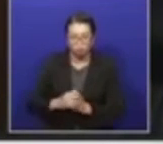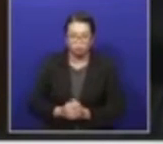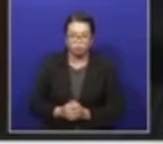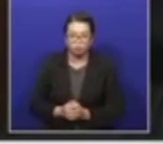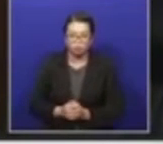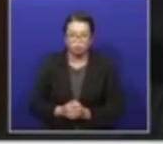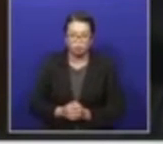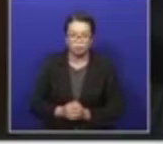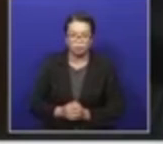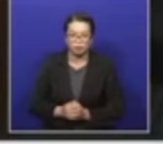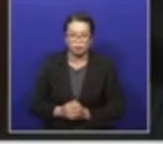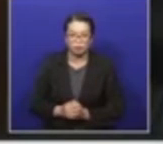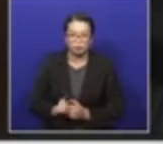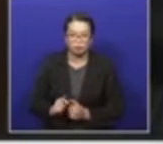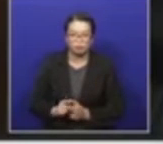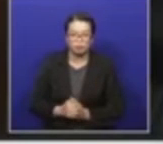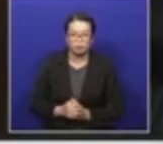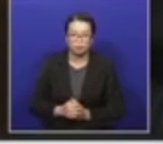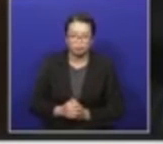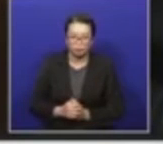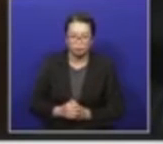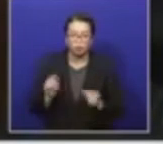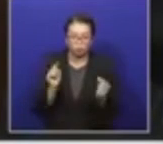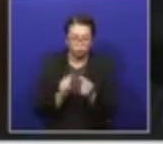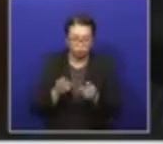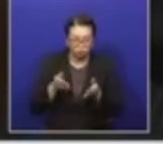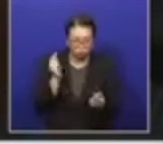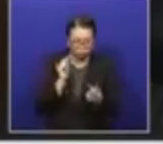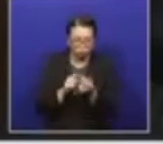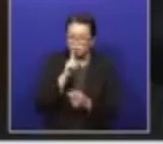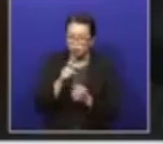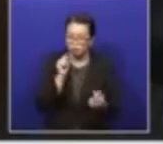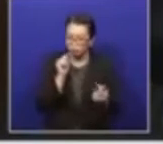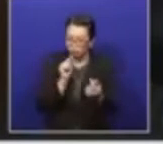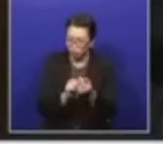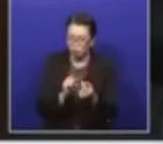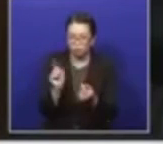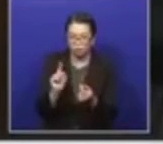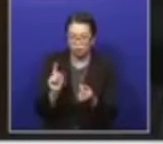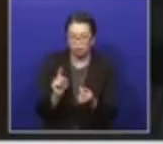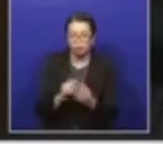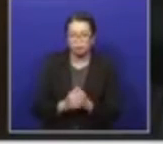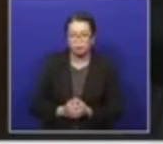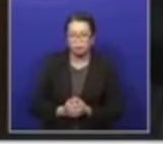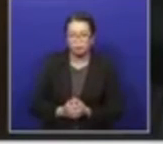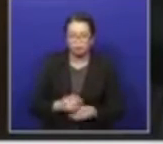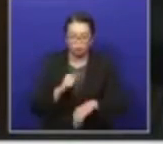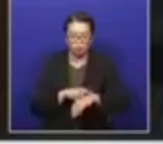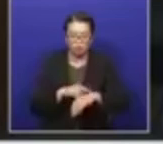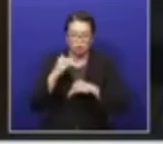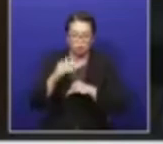ามให้ตรงประเด็นแล้วก็อยู่ในเวลาที่ท่านประธานกรุณาอนุญาตนะครับเพื่